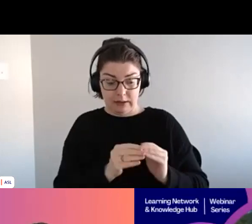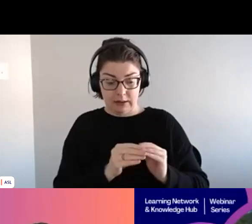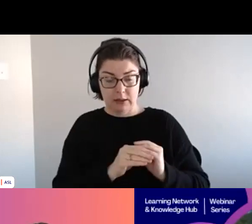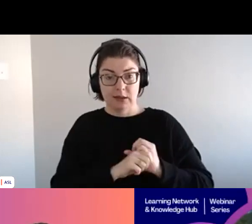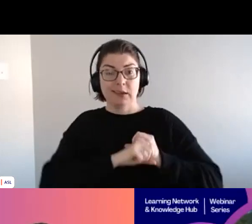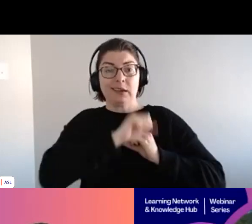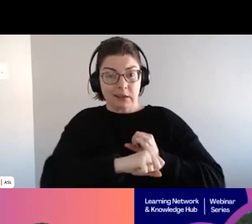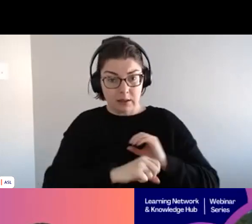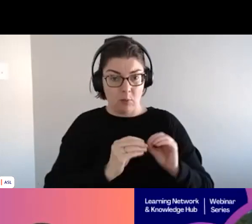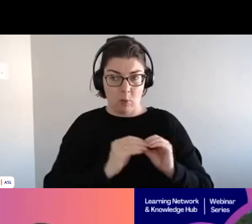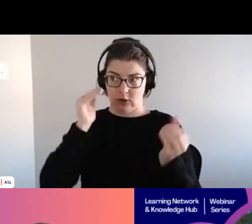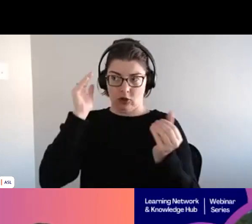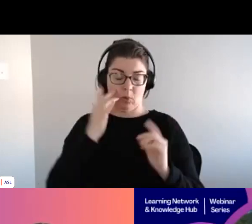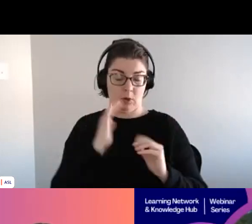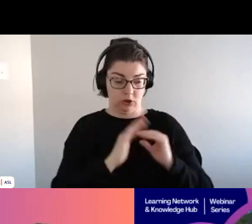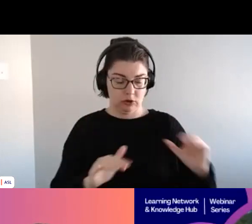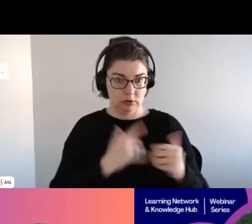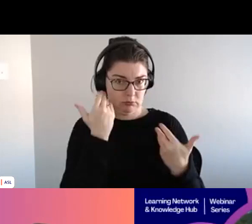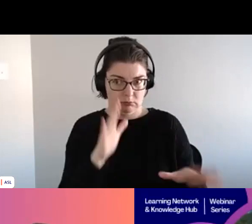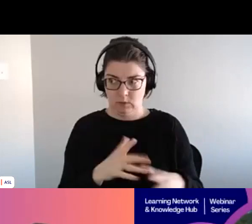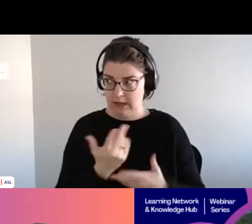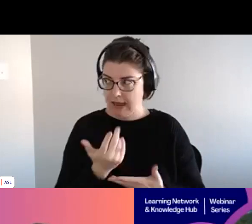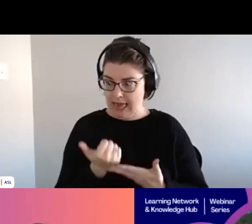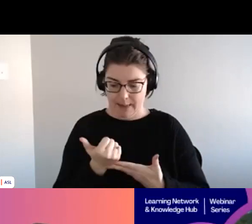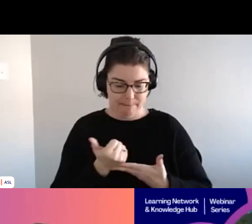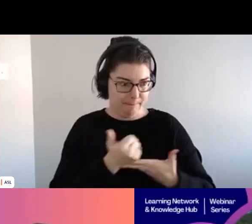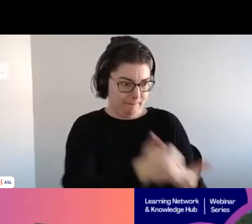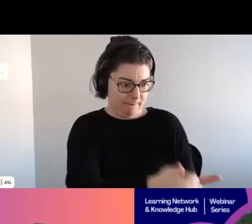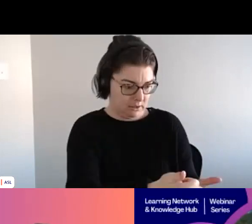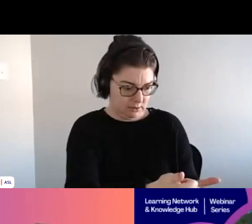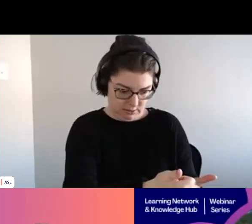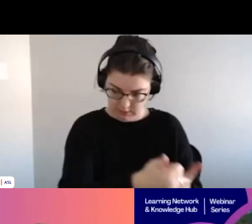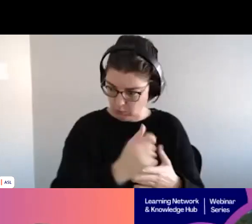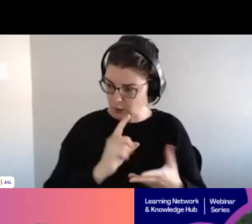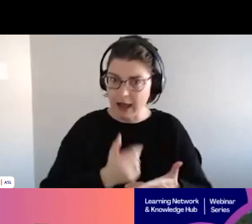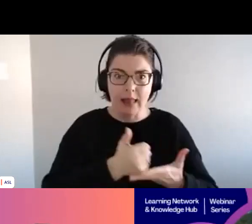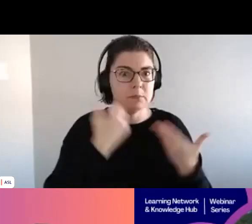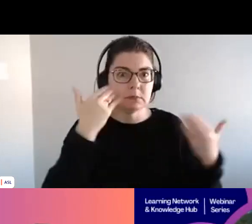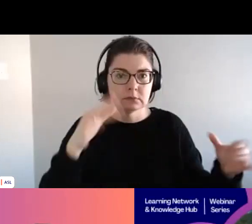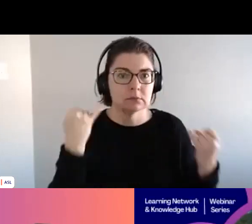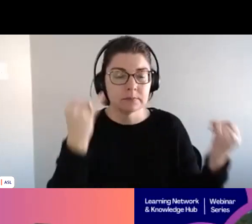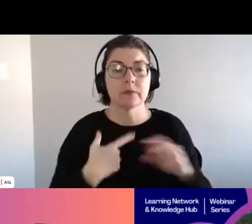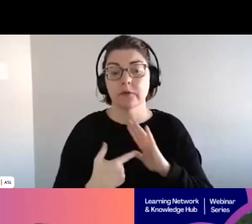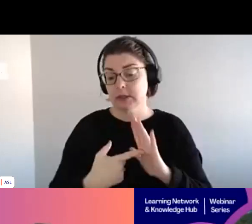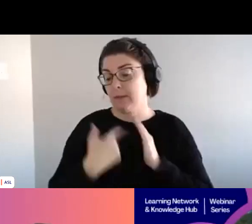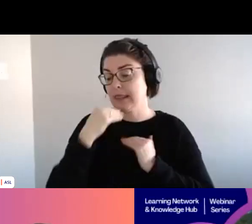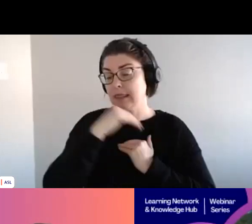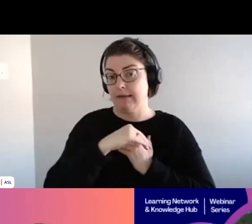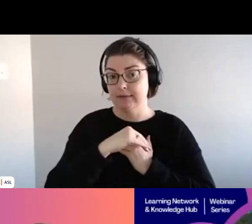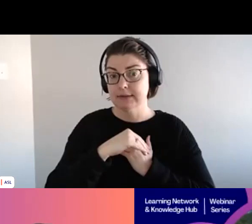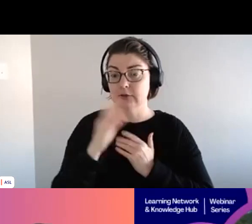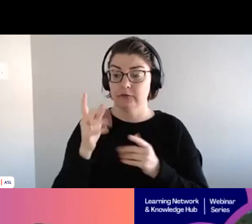un système de justice et les enfants sont beaucoup plus appréhensifs à ce moment-là de se tourner vers le système de justice par